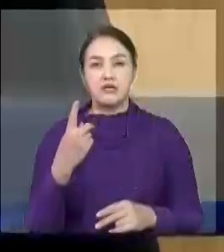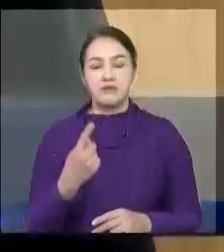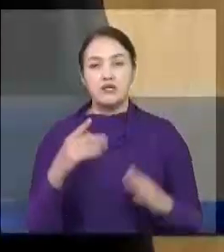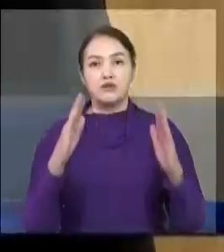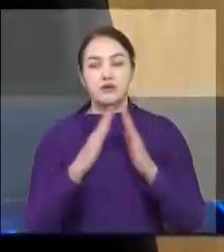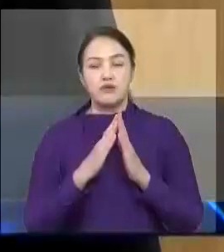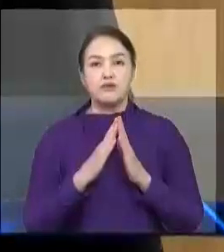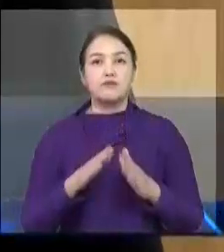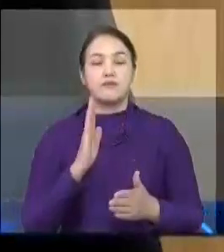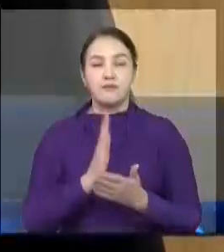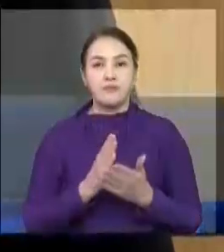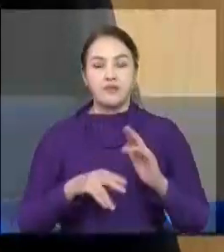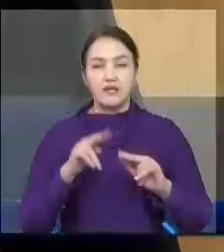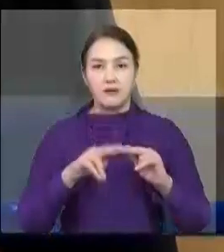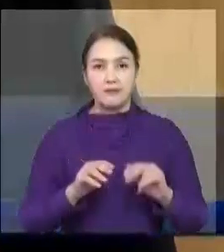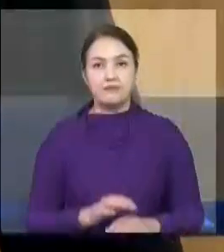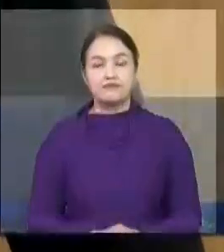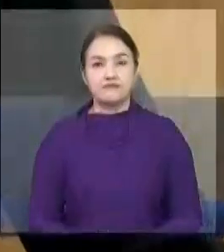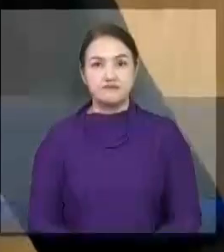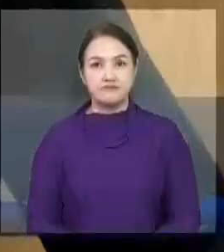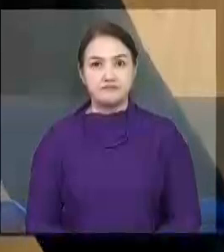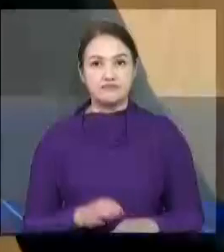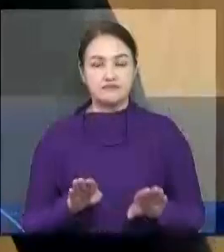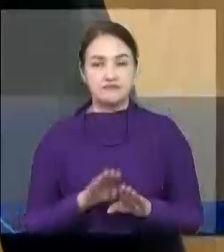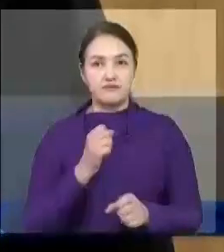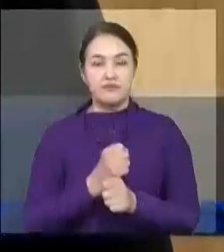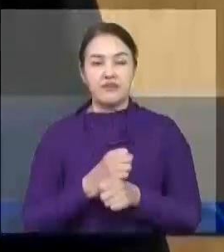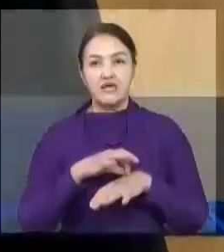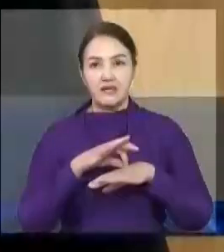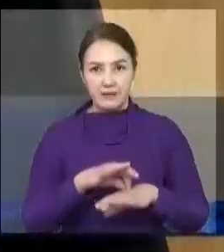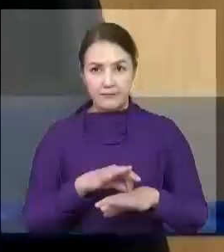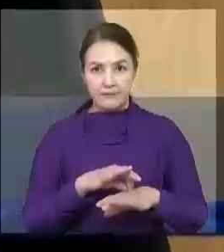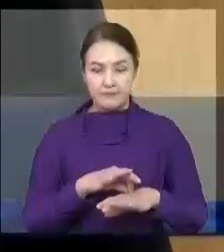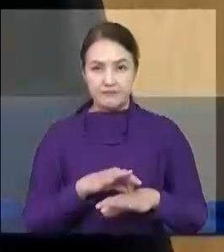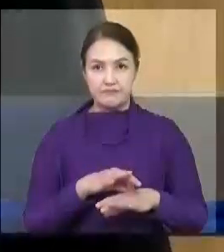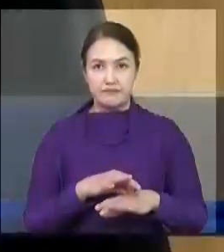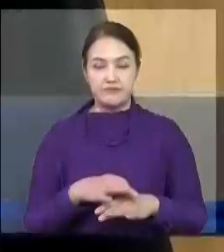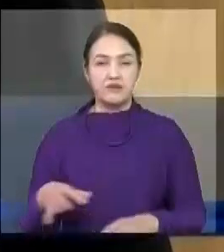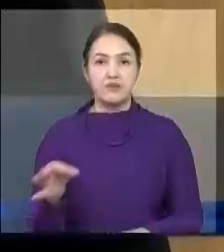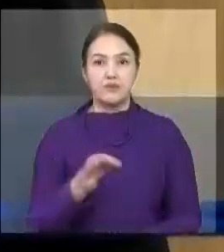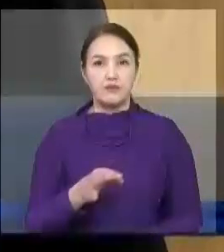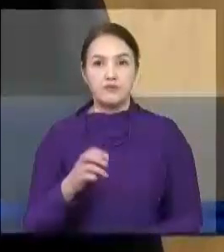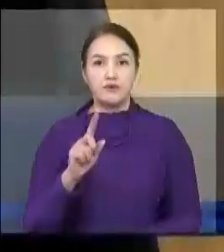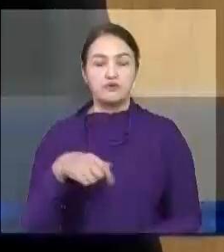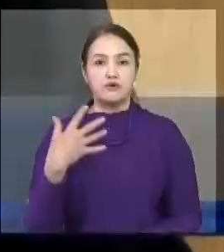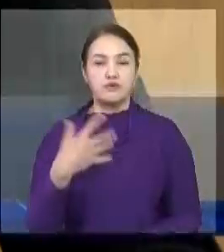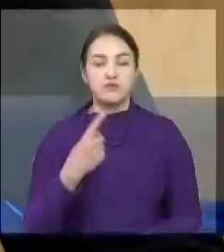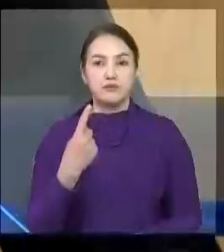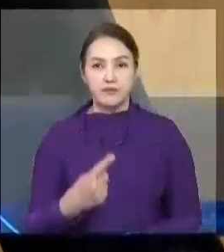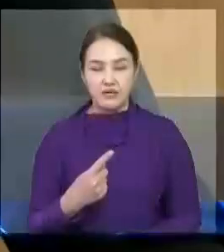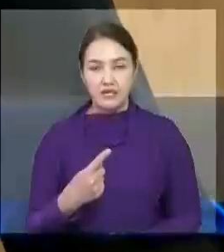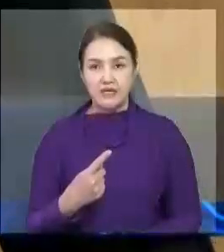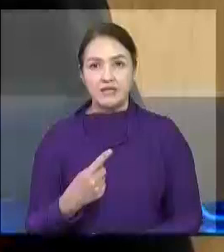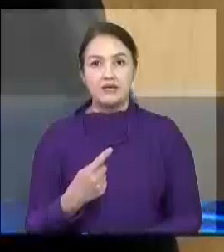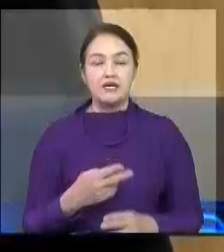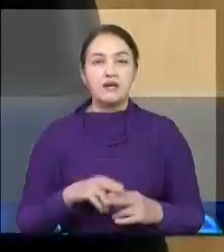ортасына шейін көтеріліп тұр, төбесіне шейін көтеріліп тұр. Осындай жұмыстар жүргізіліп жатыр. Енді ауданда 151